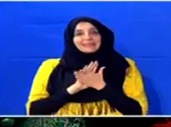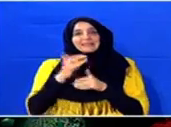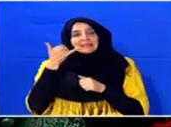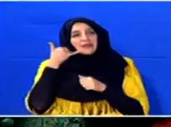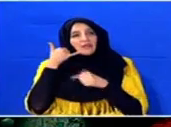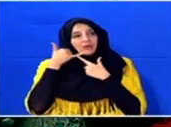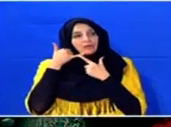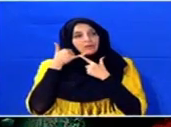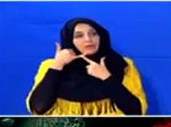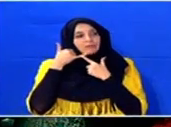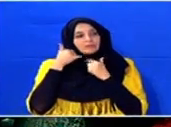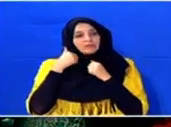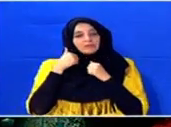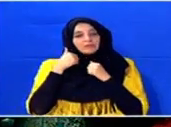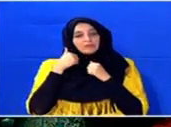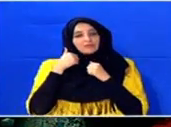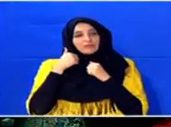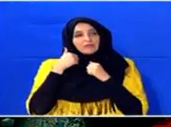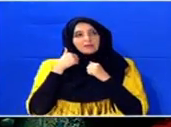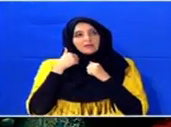من خلال برنامج